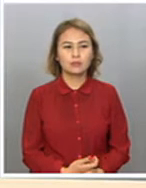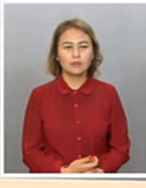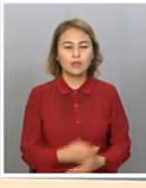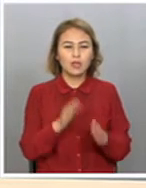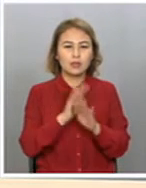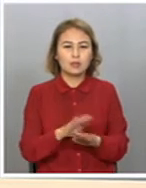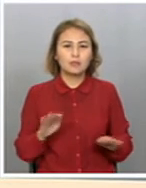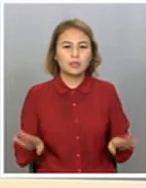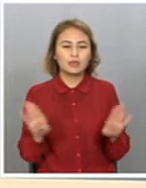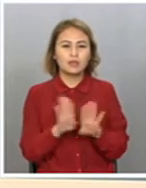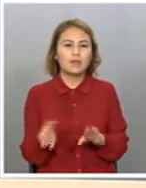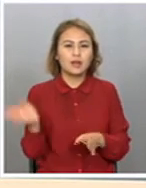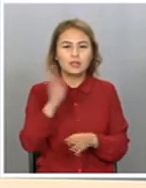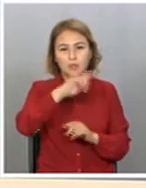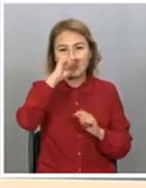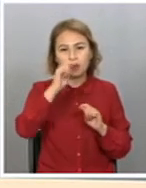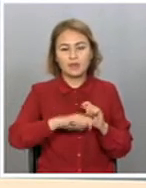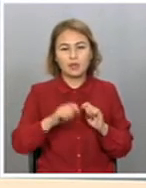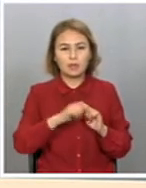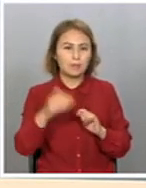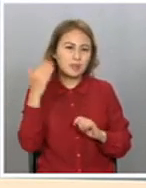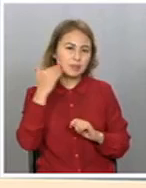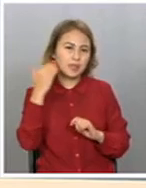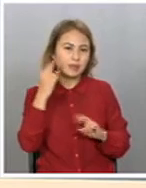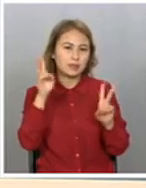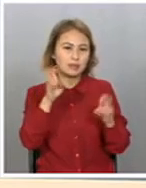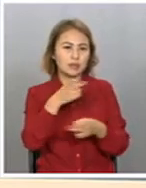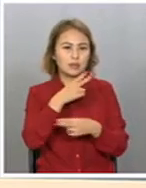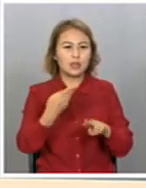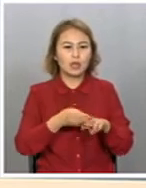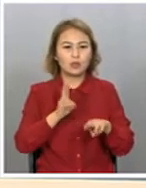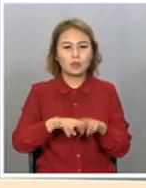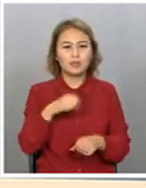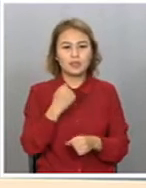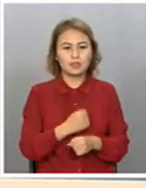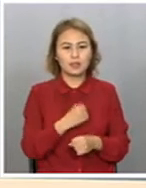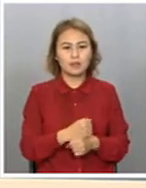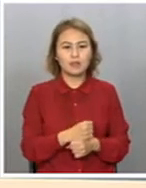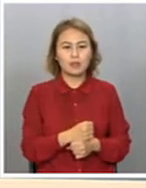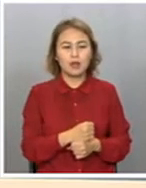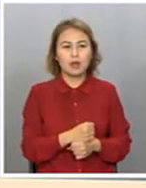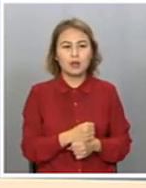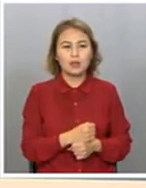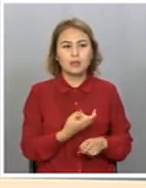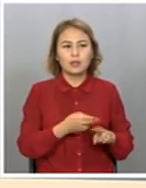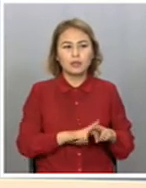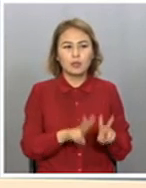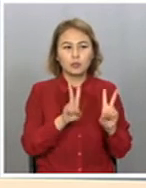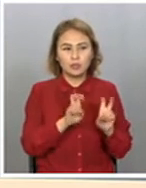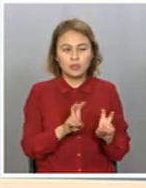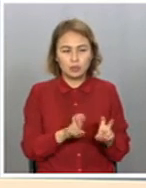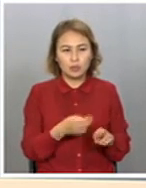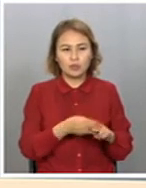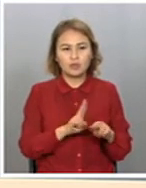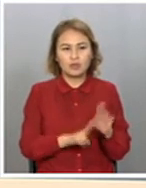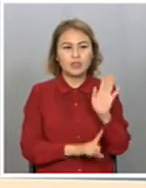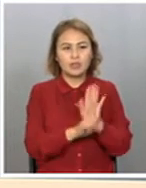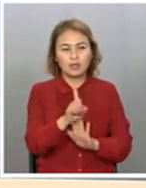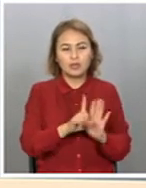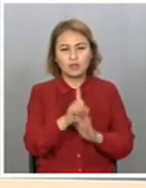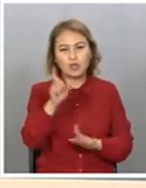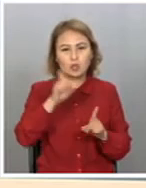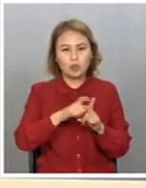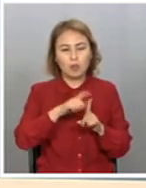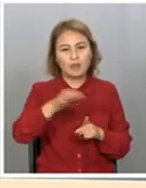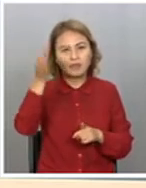Ребята, давайте проверим примерный текст, который мы составили на данную тему. Давайте вспомним название